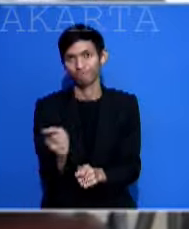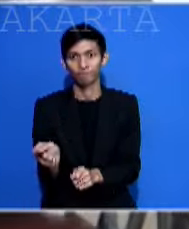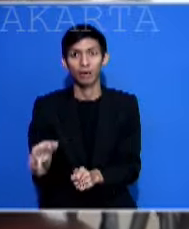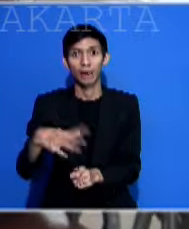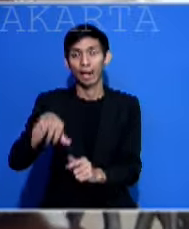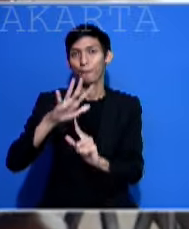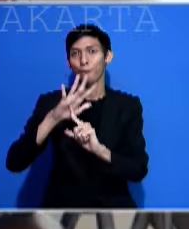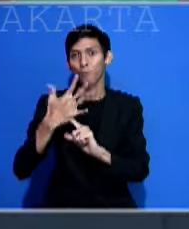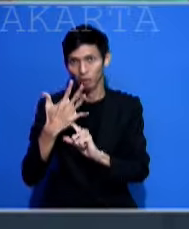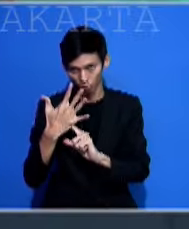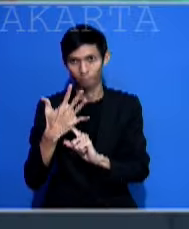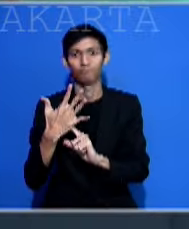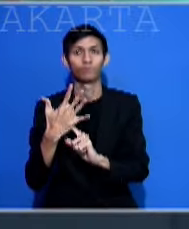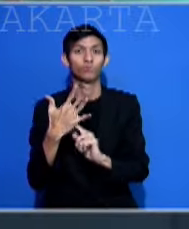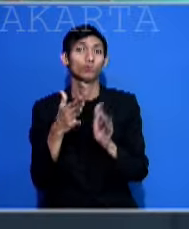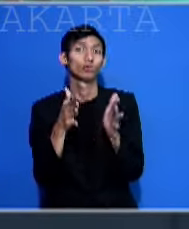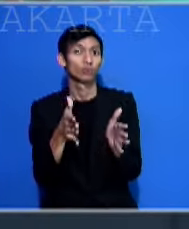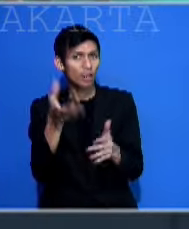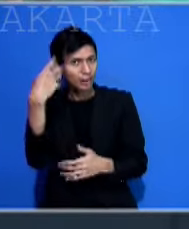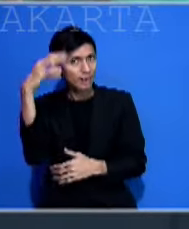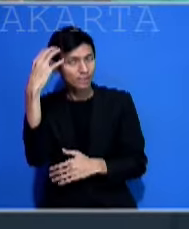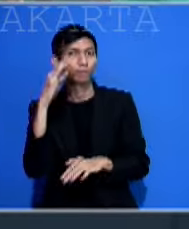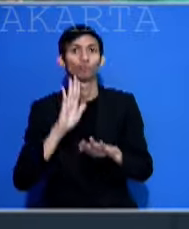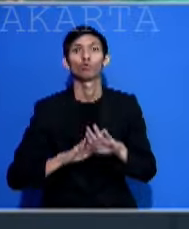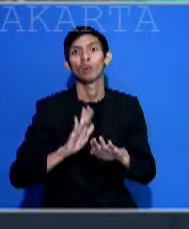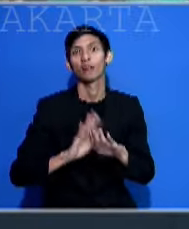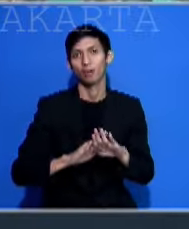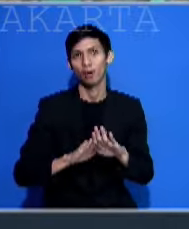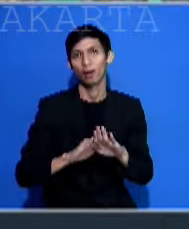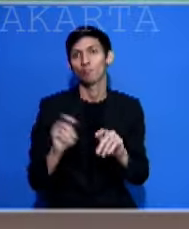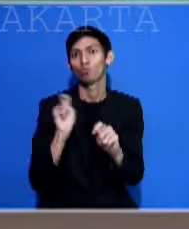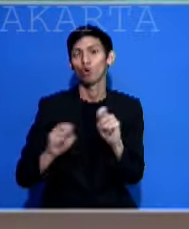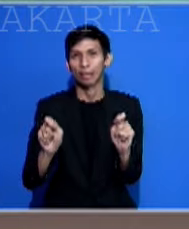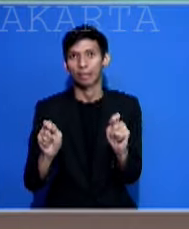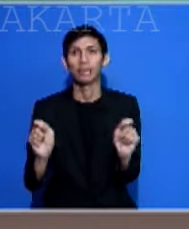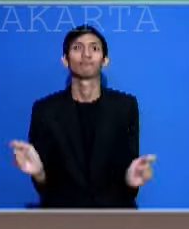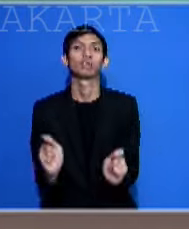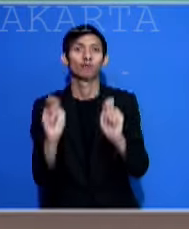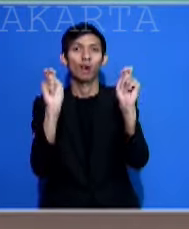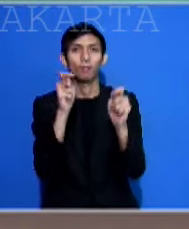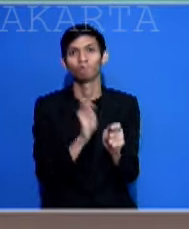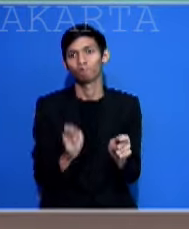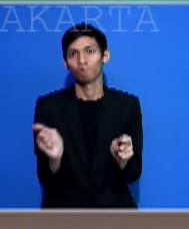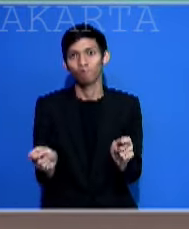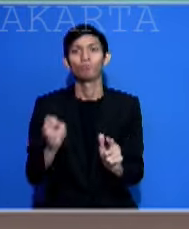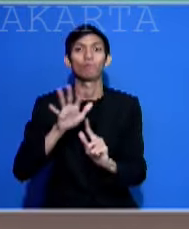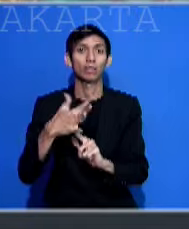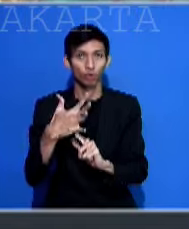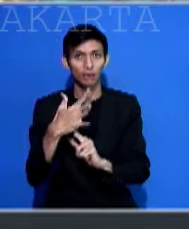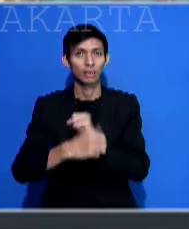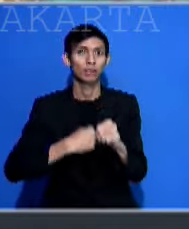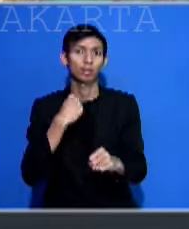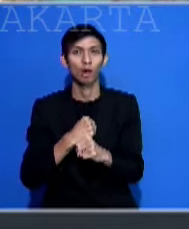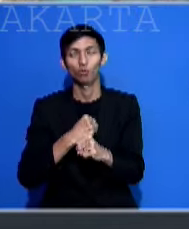Kundha Kabudayan Kabupaten Bantul ngawontenaken Festival Karawitan Bantul tahun 2021. Festival menika